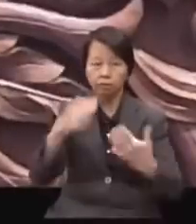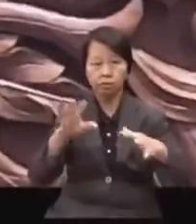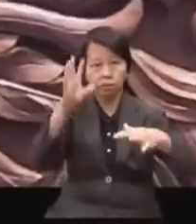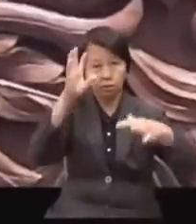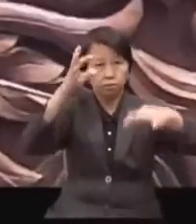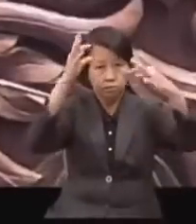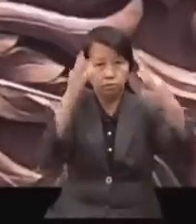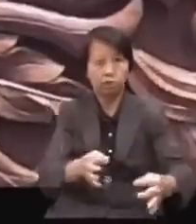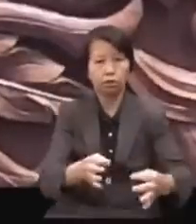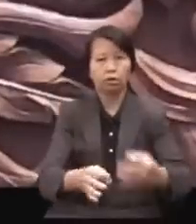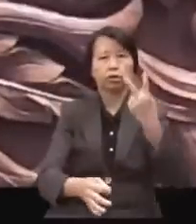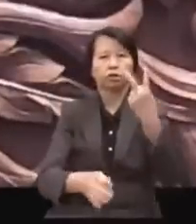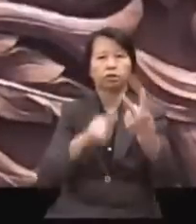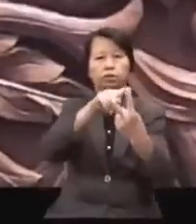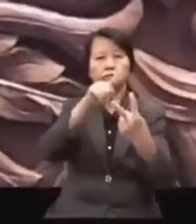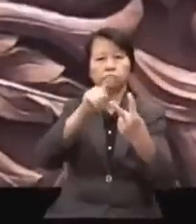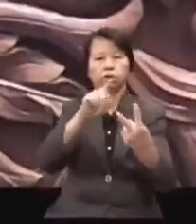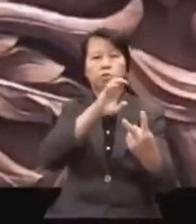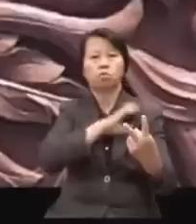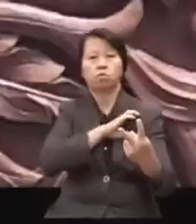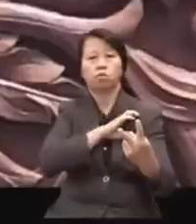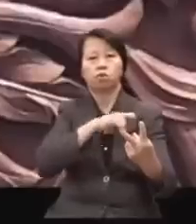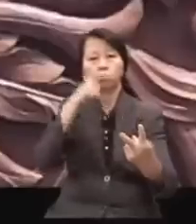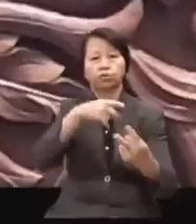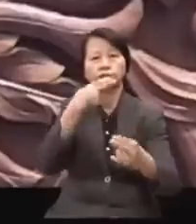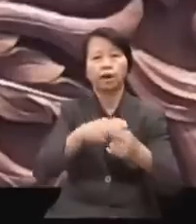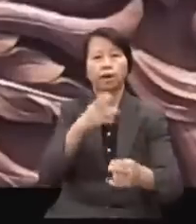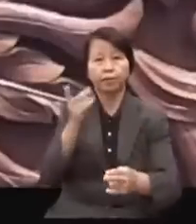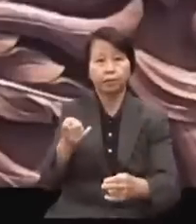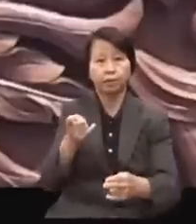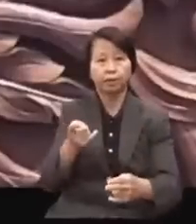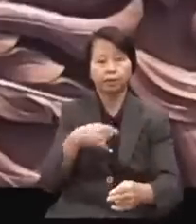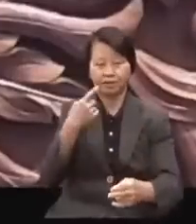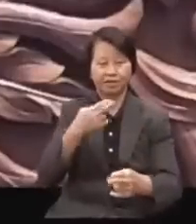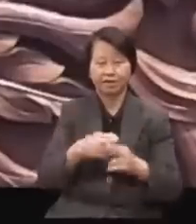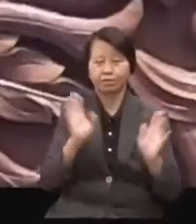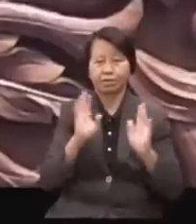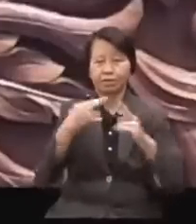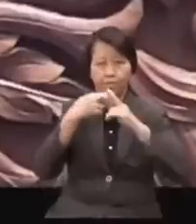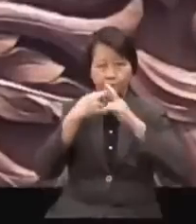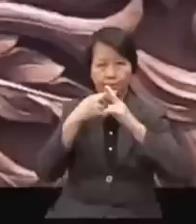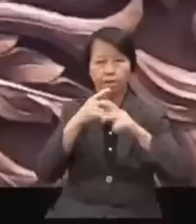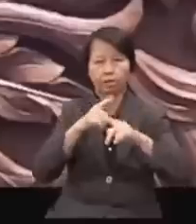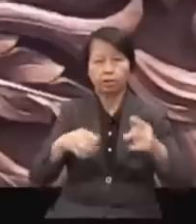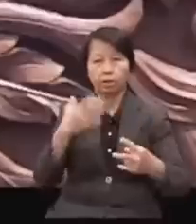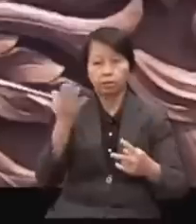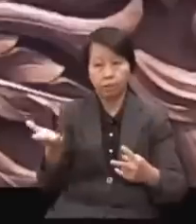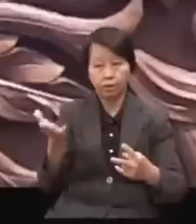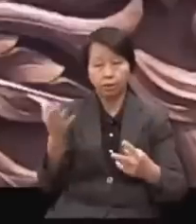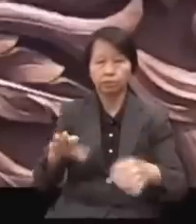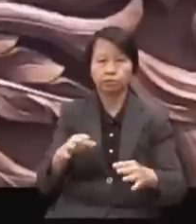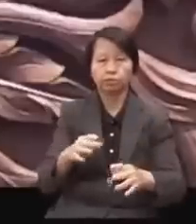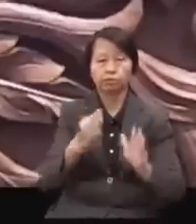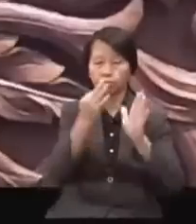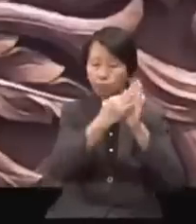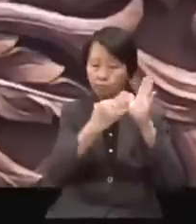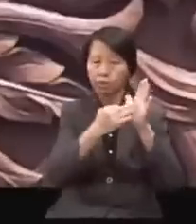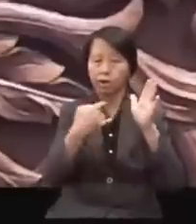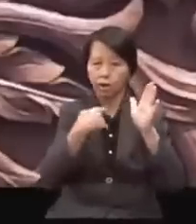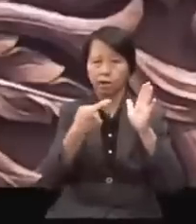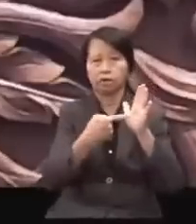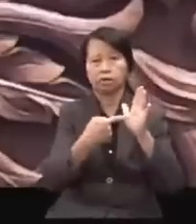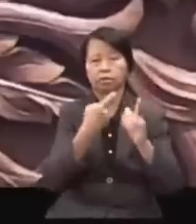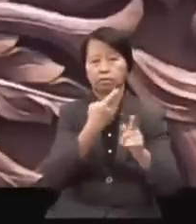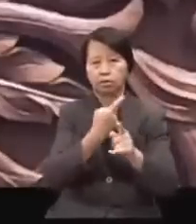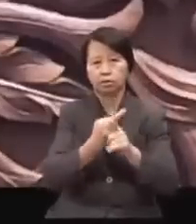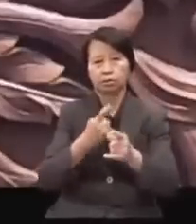keputusan bahwa dua orang sebagai polisi disebut namanya saya tak mau sebut di sini jadi beliau telah pun State of Fight itu saja yang